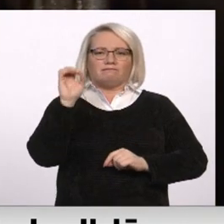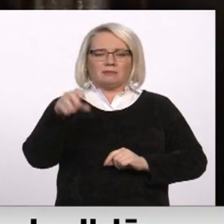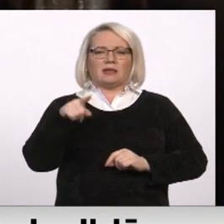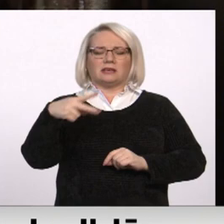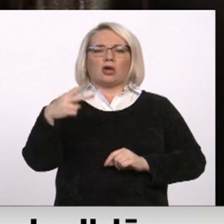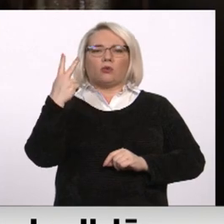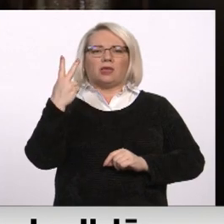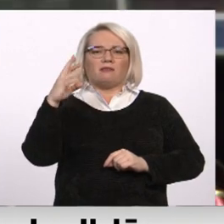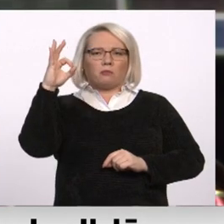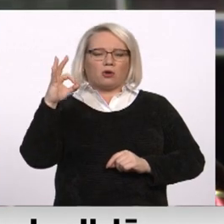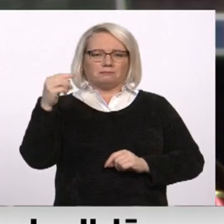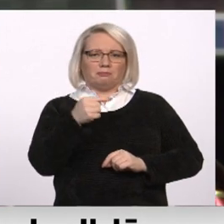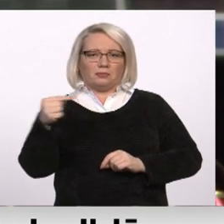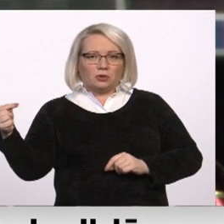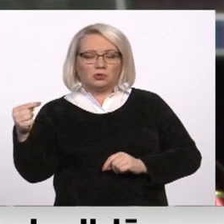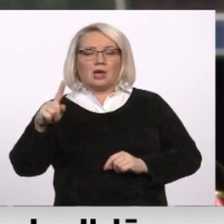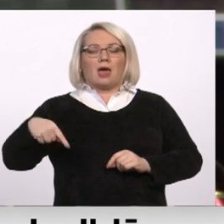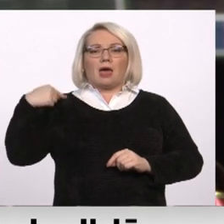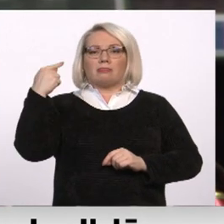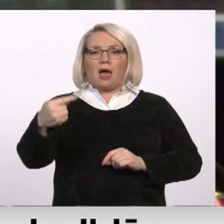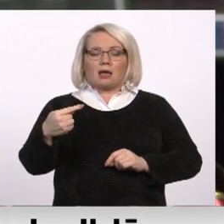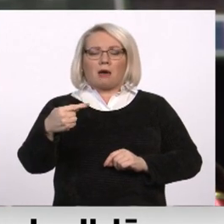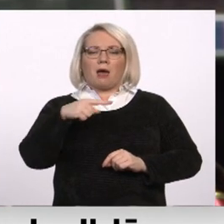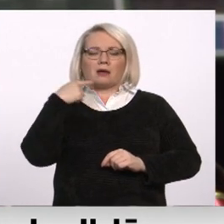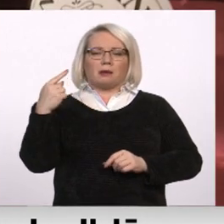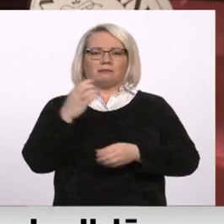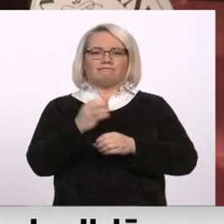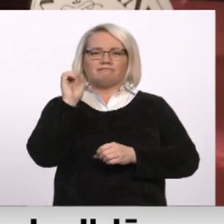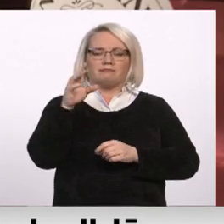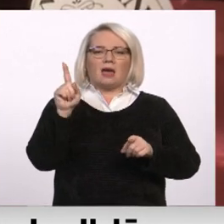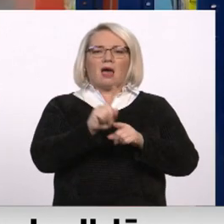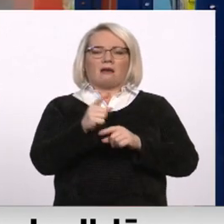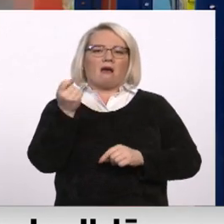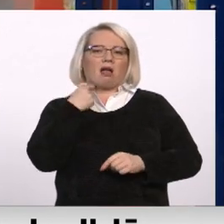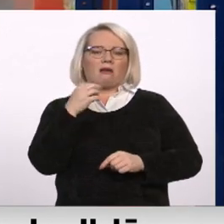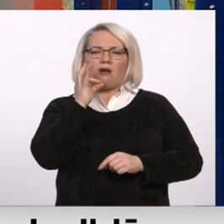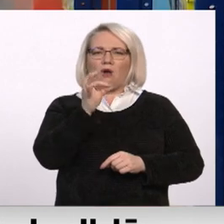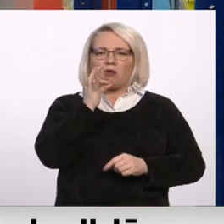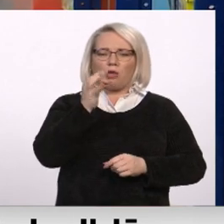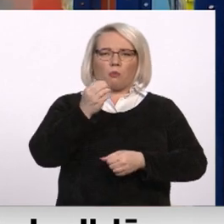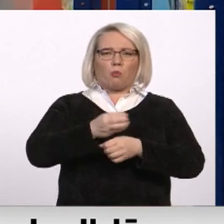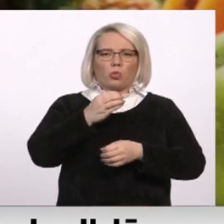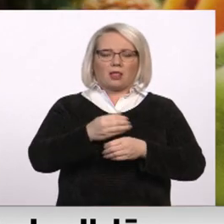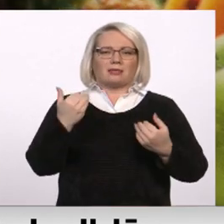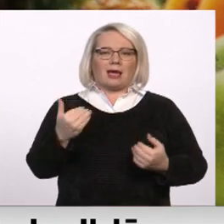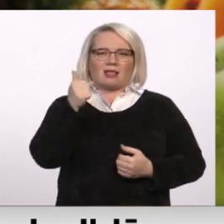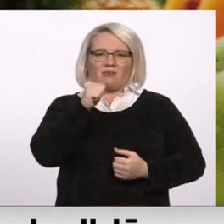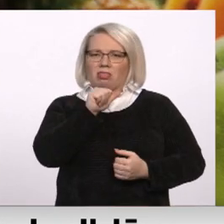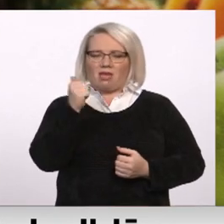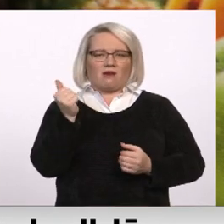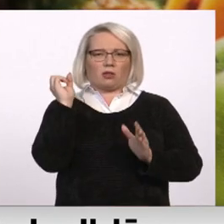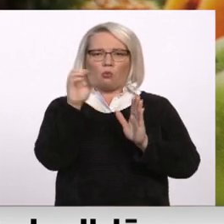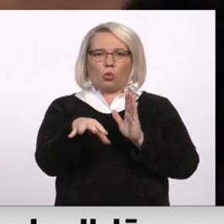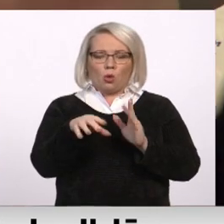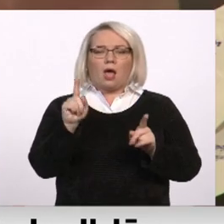kopējā atkrituma daudzuma. Nākamgad plānots depozīta sistēmu papildināt ar sīrupu un alkoholisko kokteļu pudelēm, kuras pagaidām nevar nodot. Pēc tam